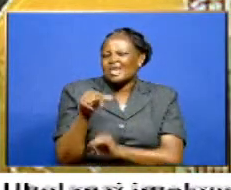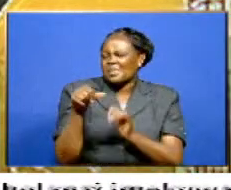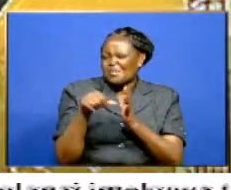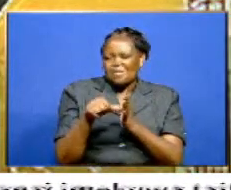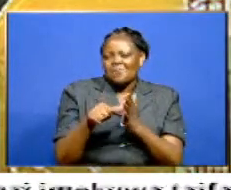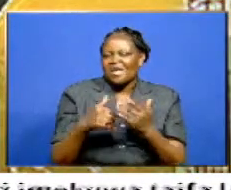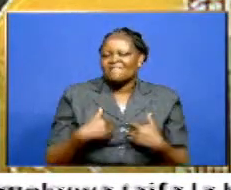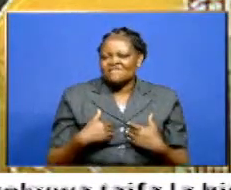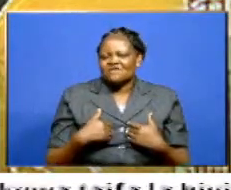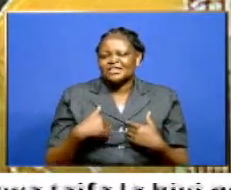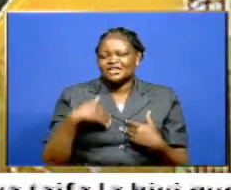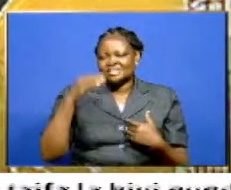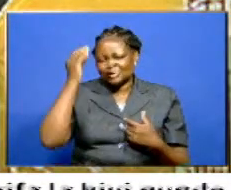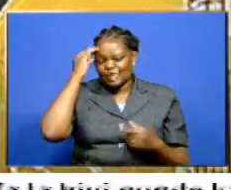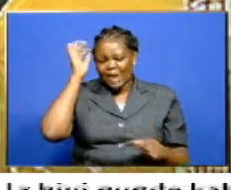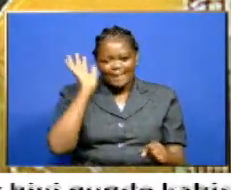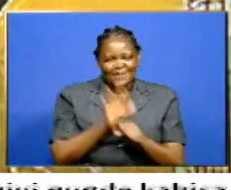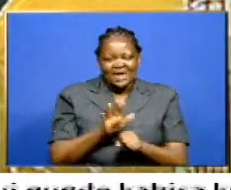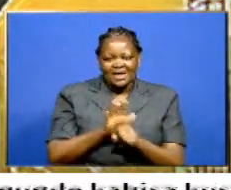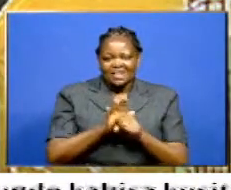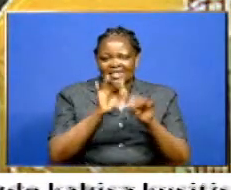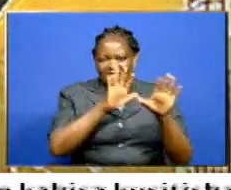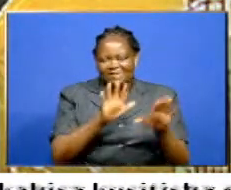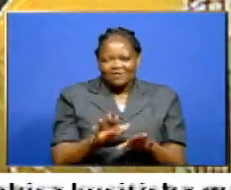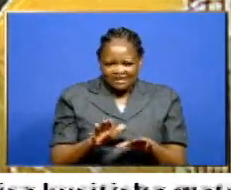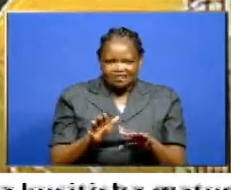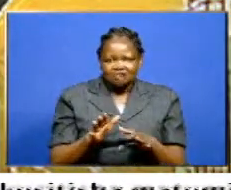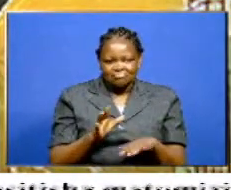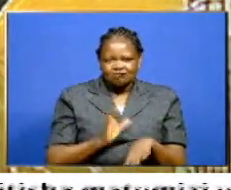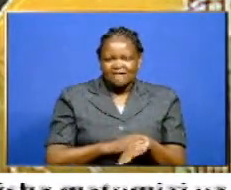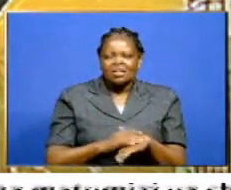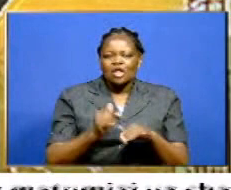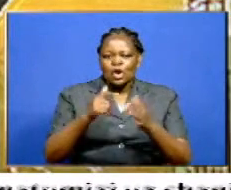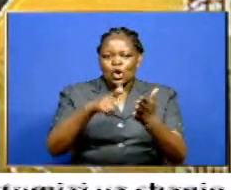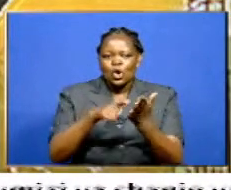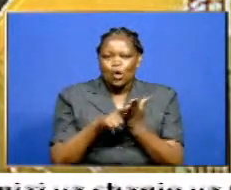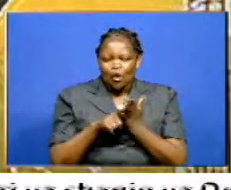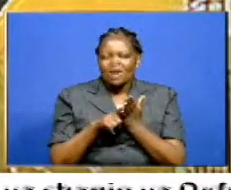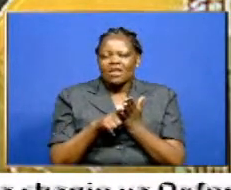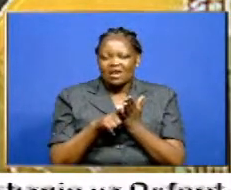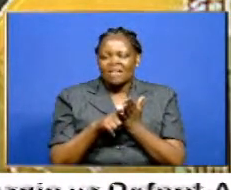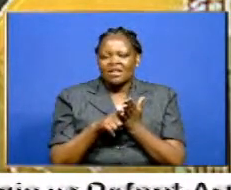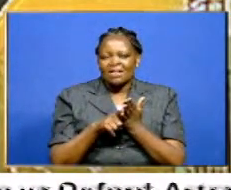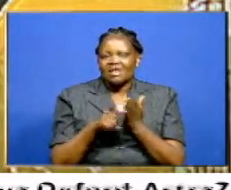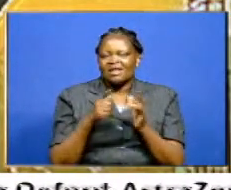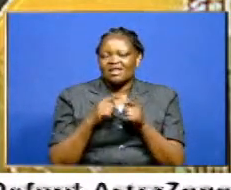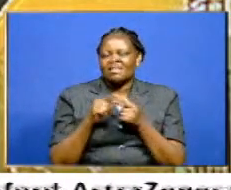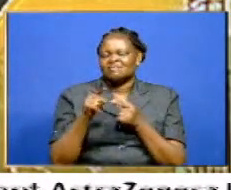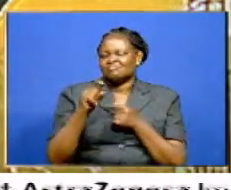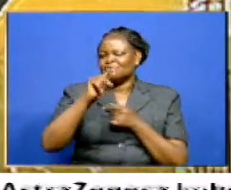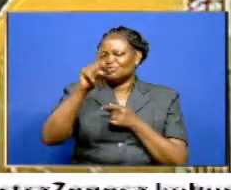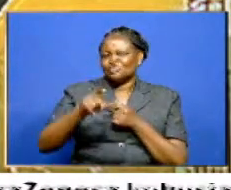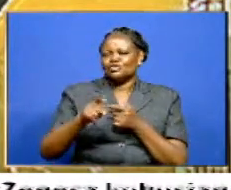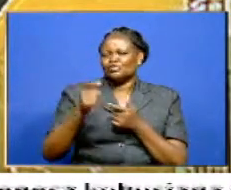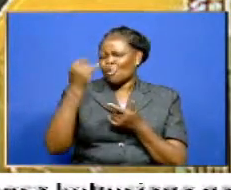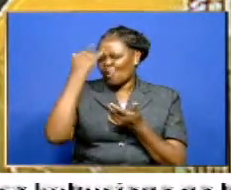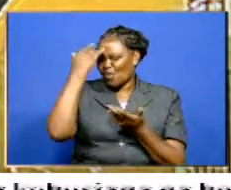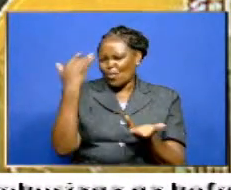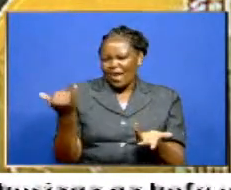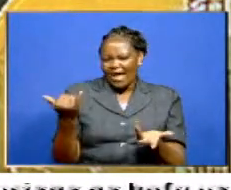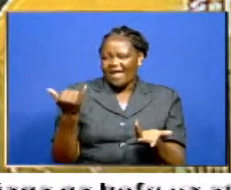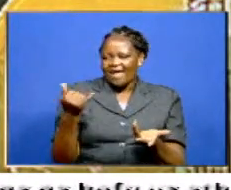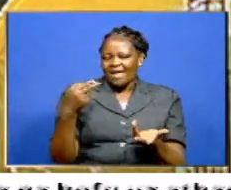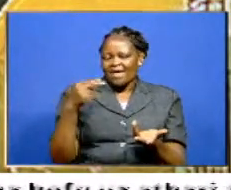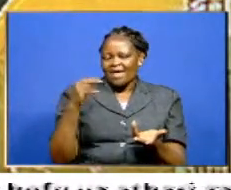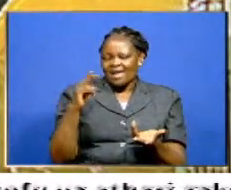kizungumkuti. Wanafunzi wengi wakipata tabu ya kupata mikopo hii, huku ikiwa swali ni kwa nini HELB inachelewesha